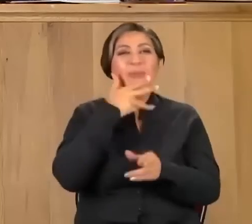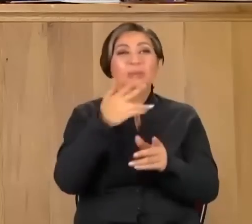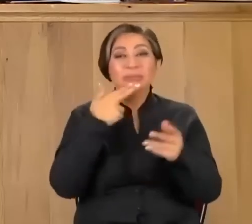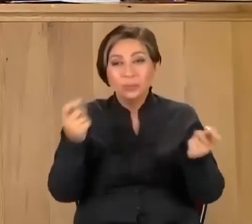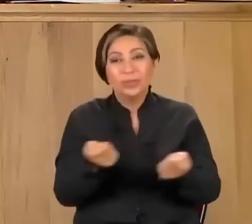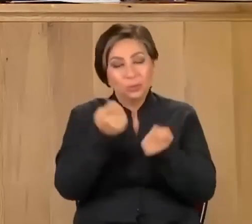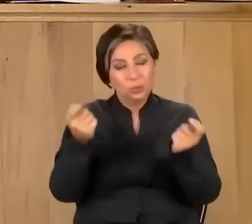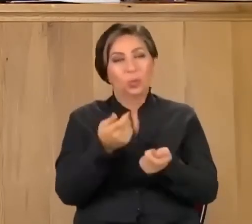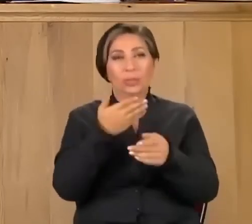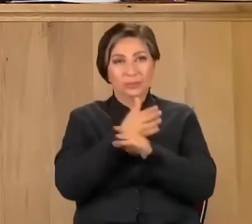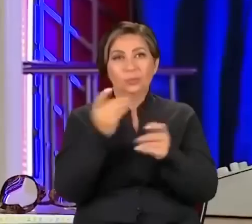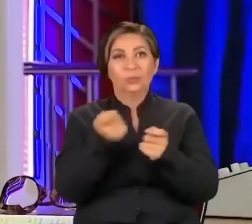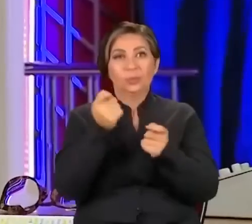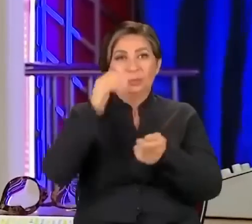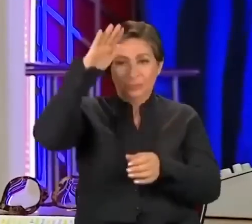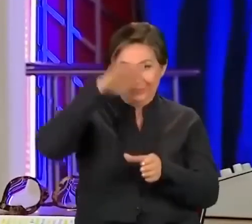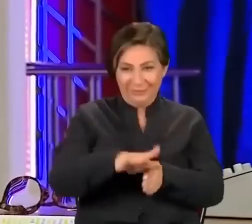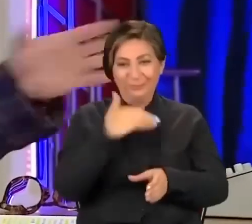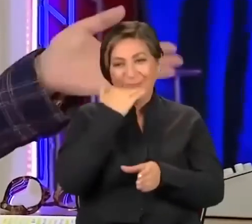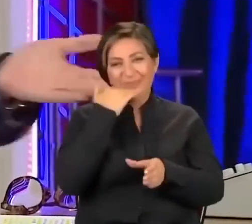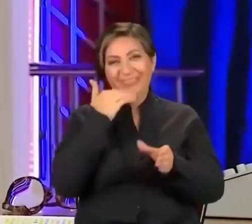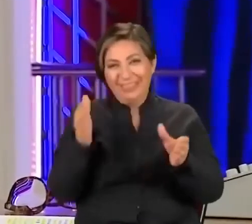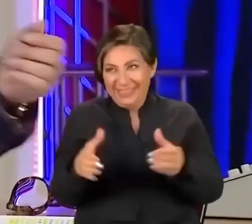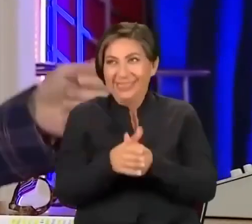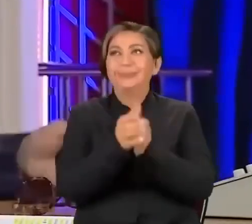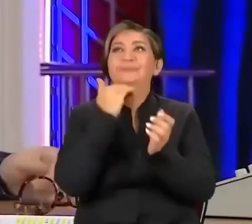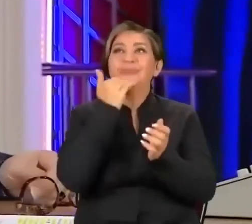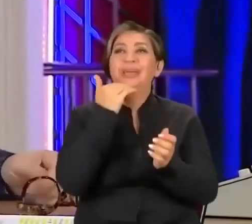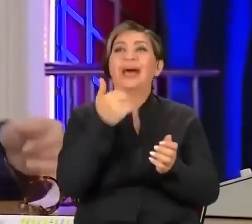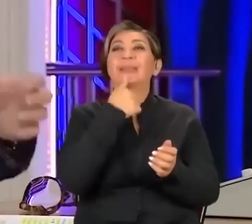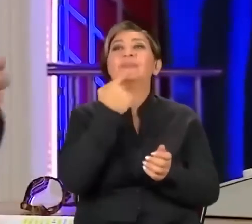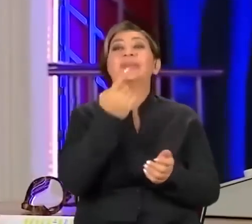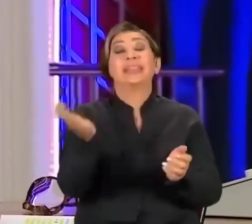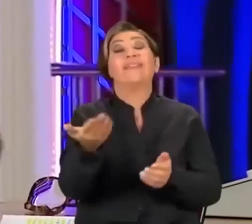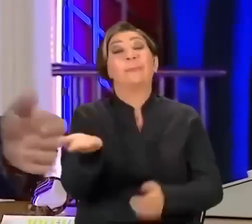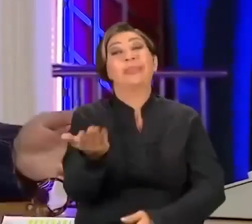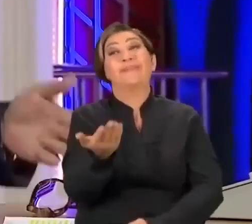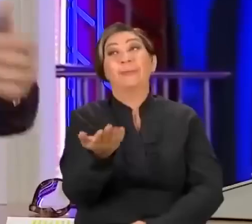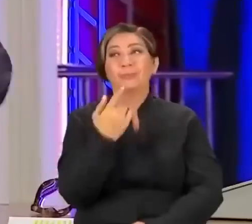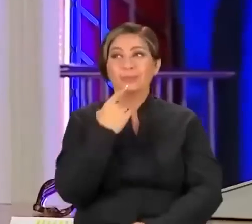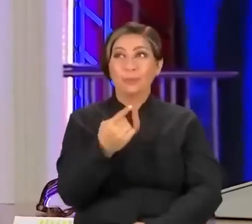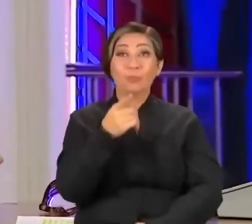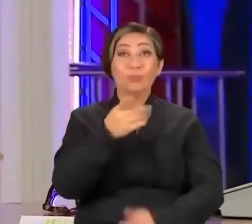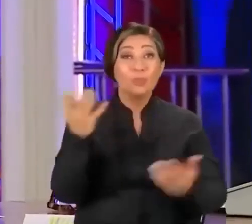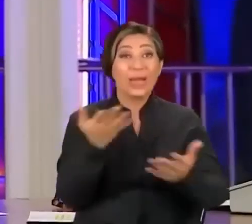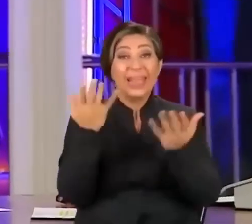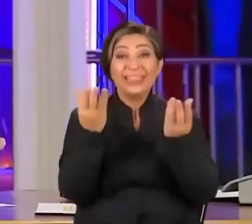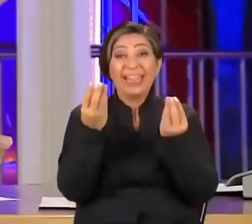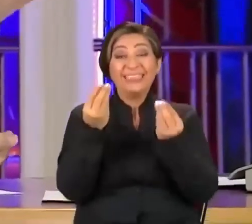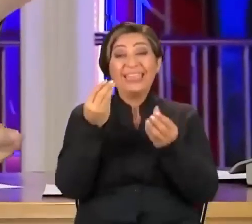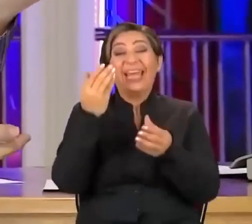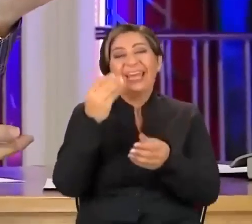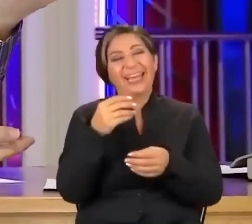kız uğraşıyor hakikaten. Hakikaten uğraşıyor. Üstten bastırıyor falan falan. Yok adam diyor ki hadi devam falan. Ya bu kadar taze